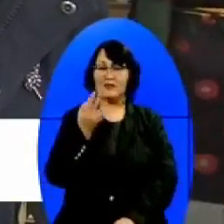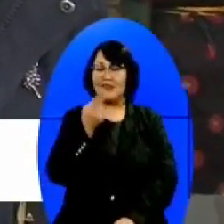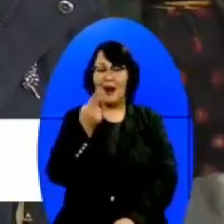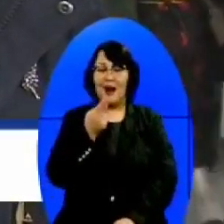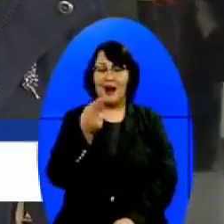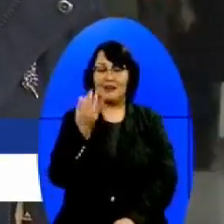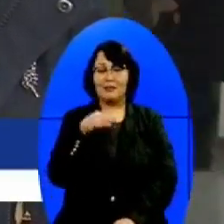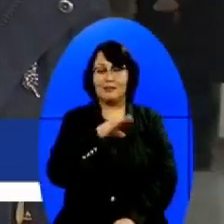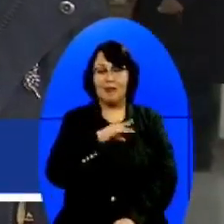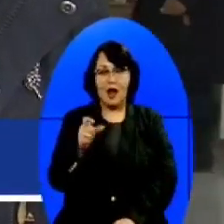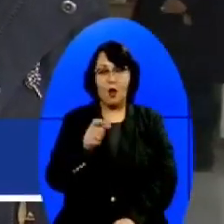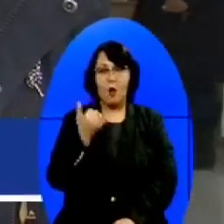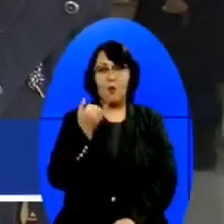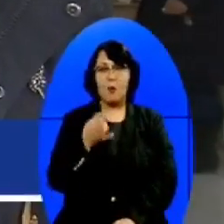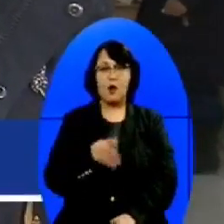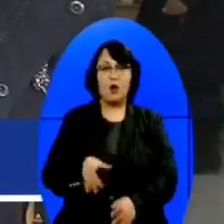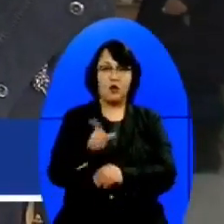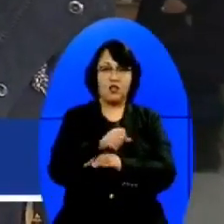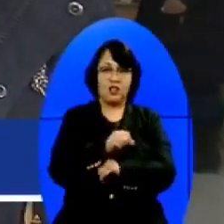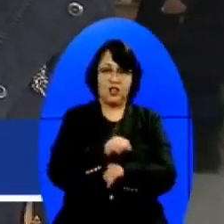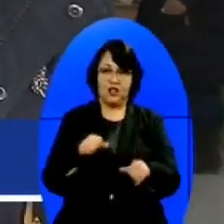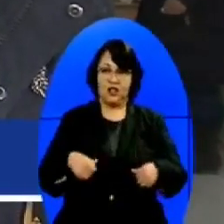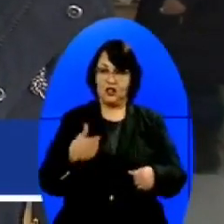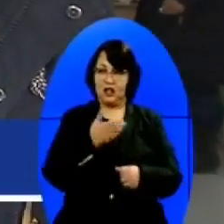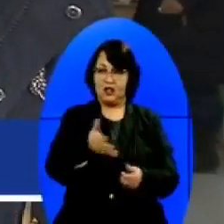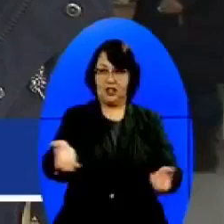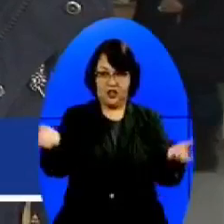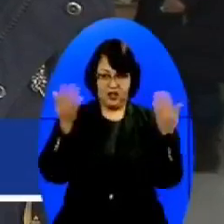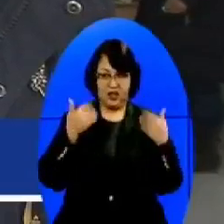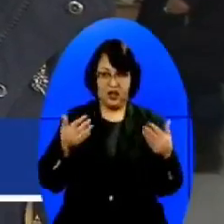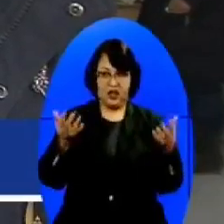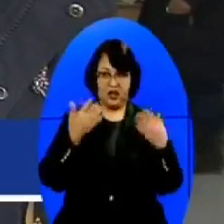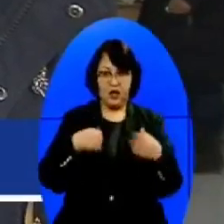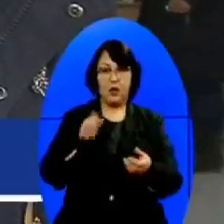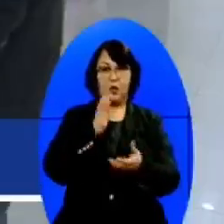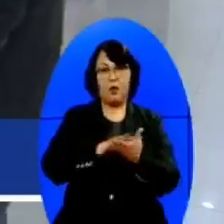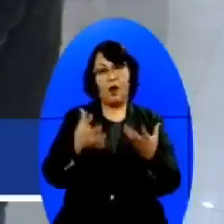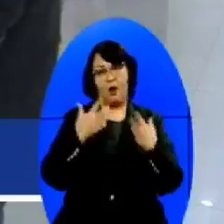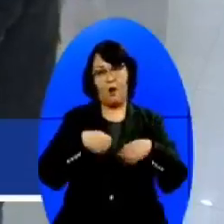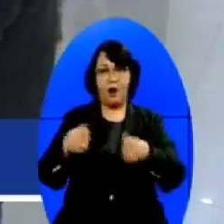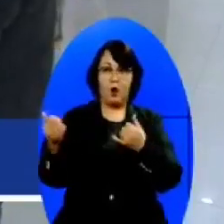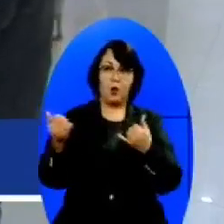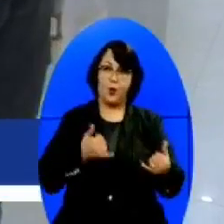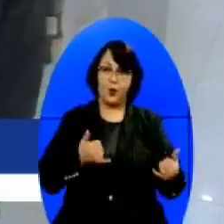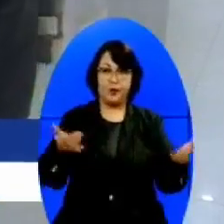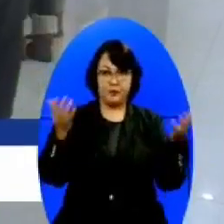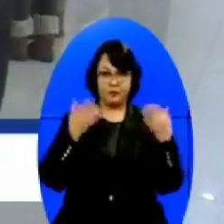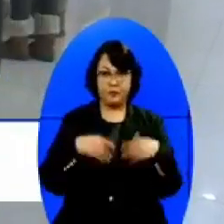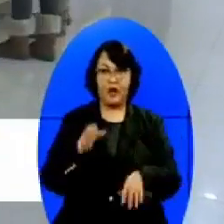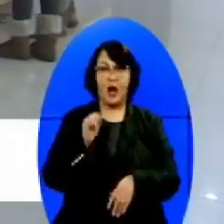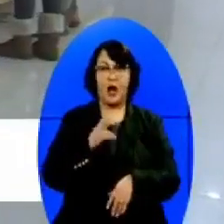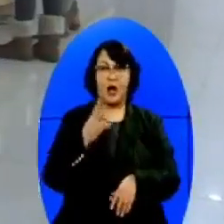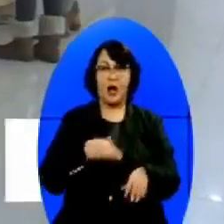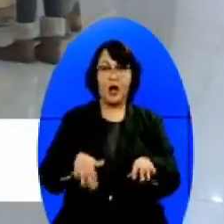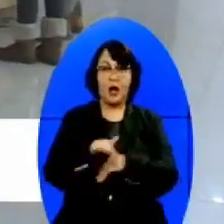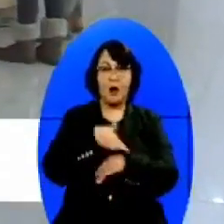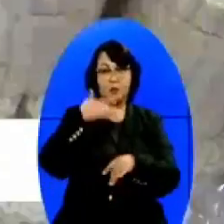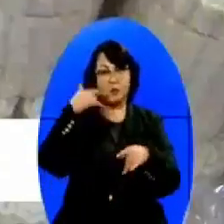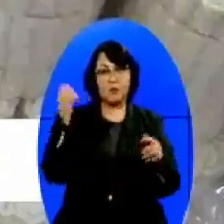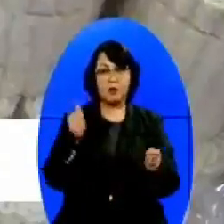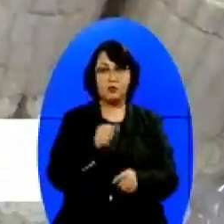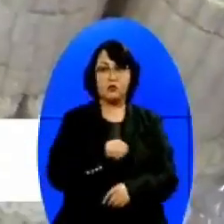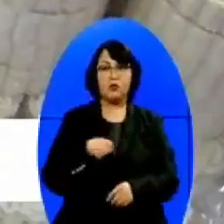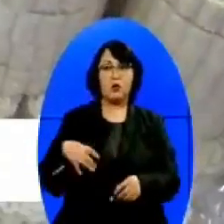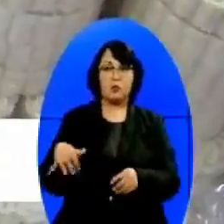одоо хэрэглэгчид ард түмэн таавыг бодос өргөн ирж үйлчлүүлэхийг бол урьж байна. Жил бүр Арангай аймгийн малчид өөрсдийн бэлтгэсэн цагаан